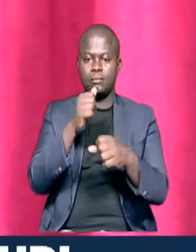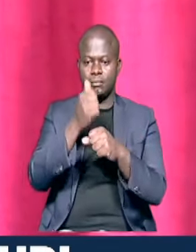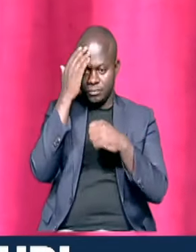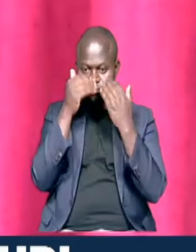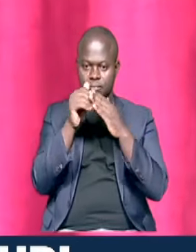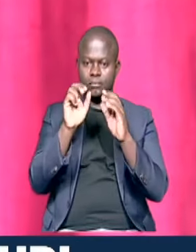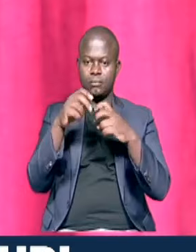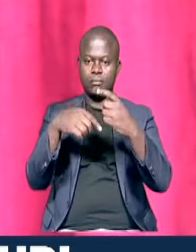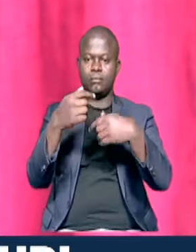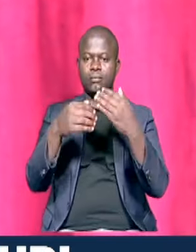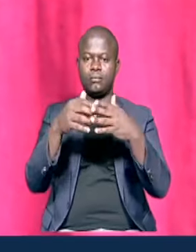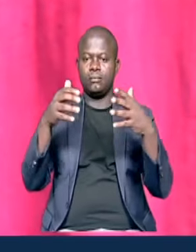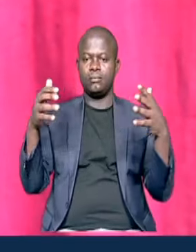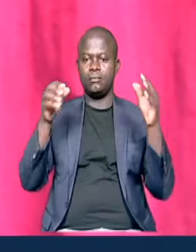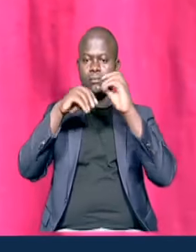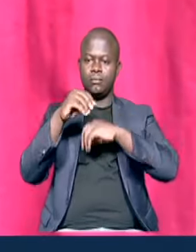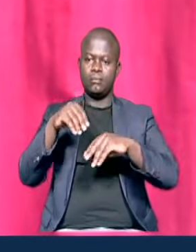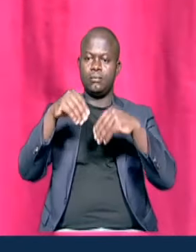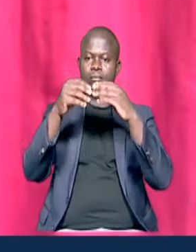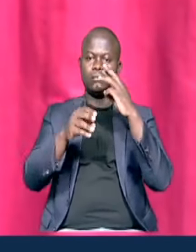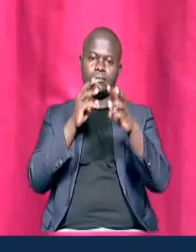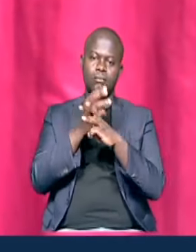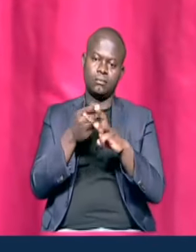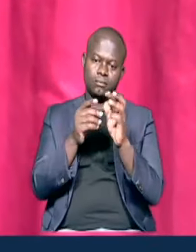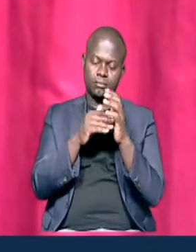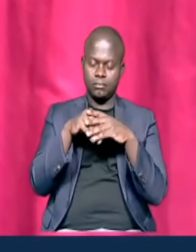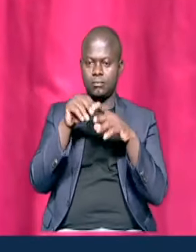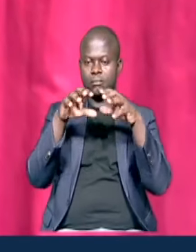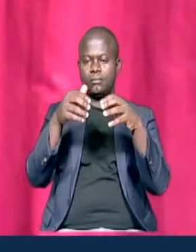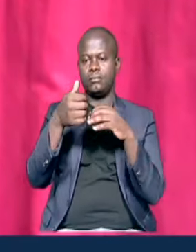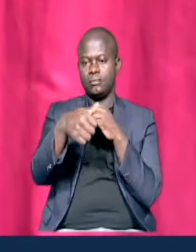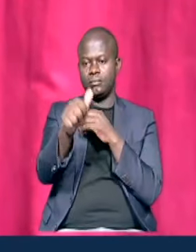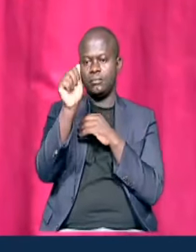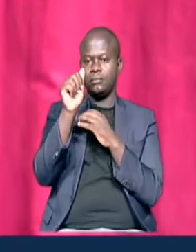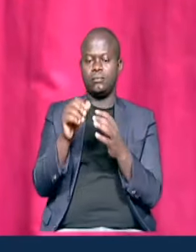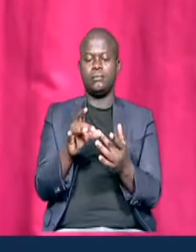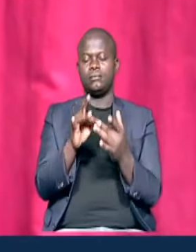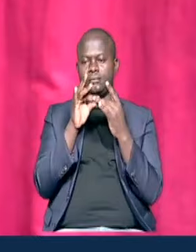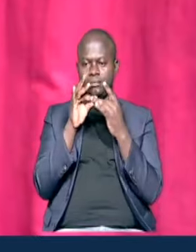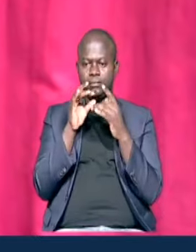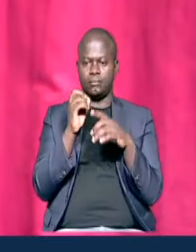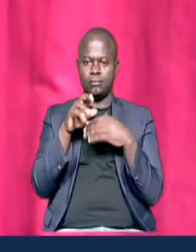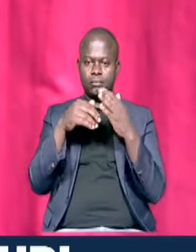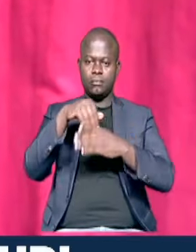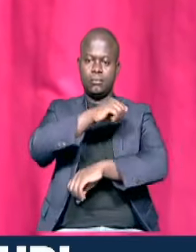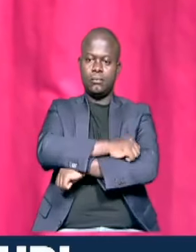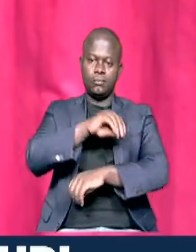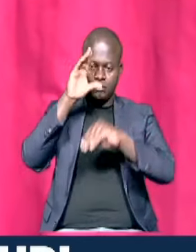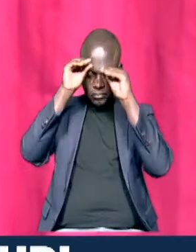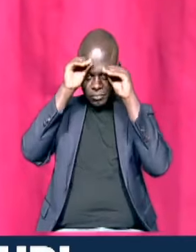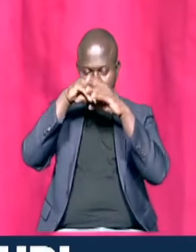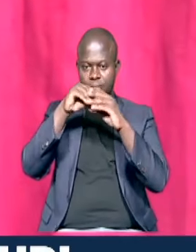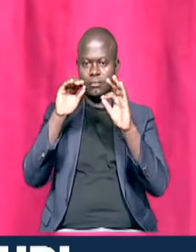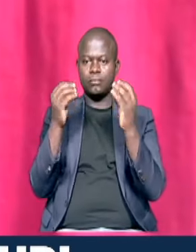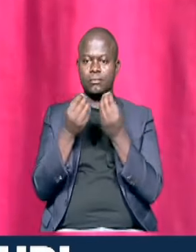ngo ukomeze kwaguka nuhe musanzu utanga ku isi ndetse no muri societe yawe by'umwihariko cyangwa ku ishuri wigamo ndetse no mu